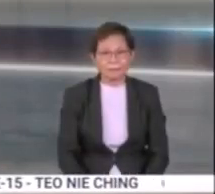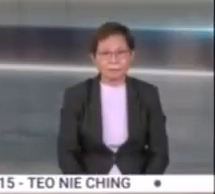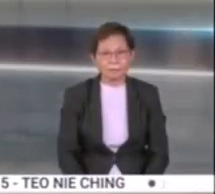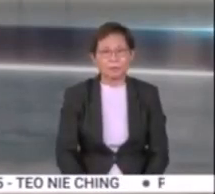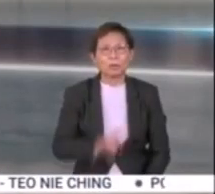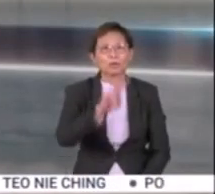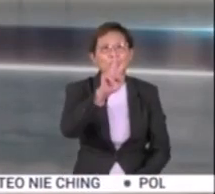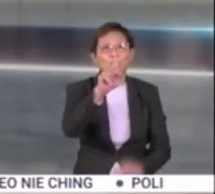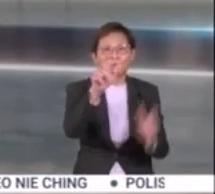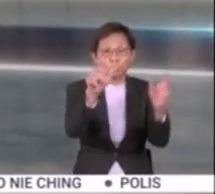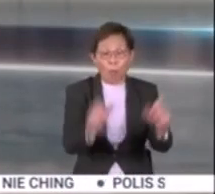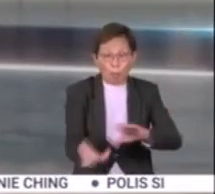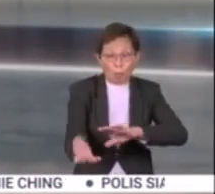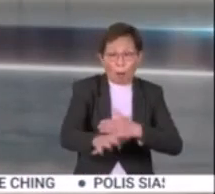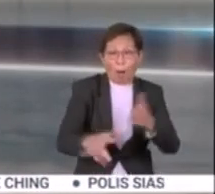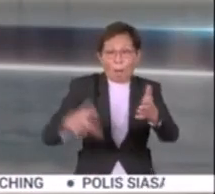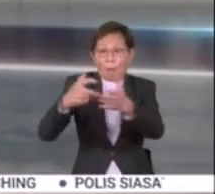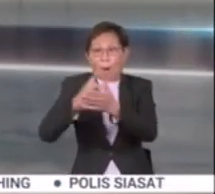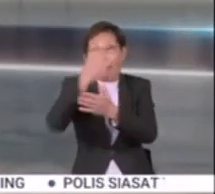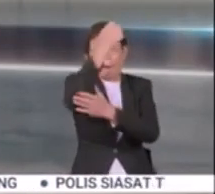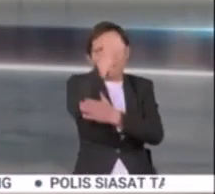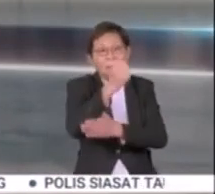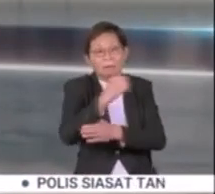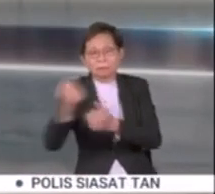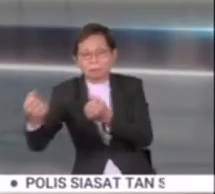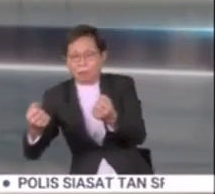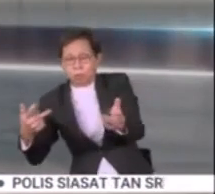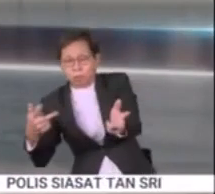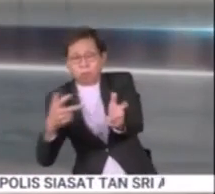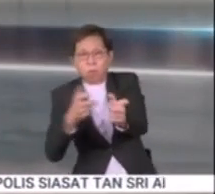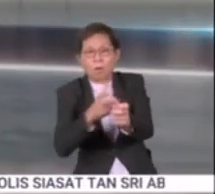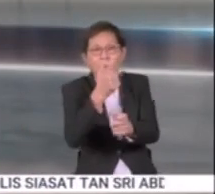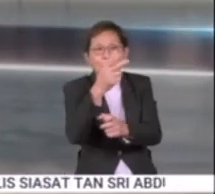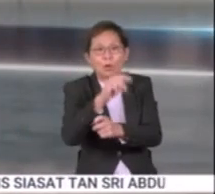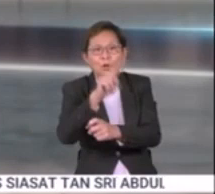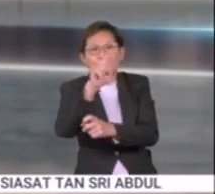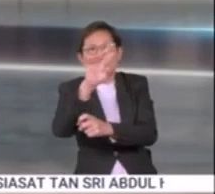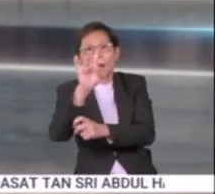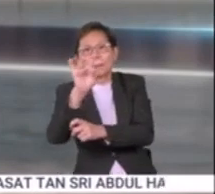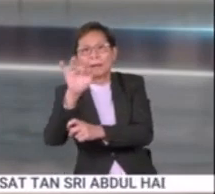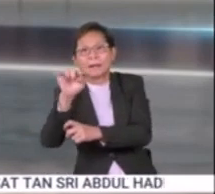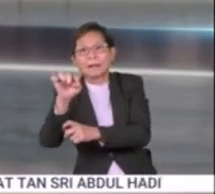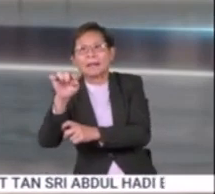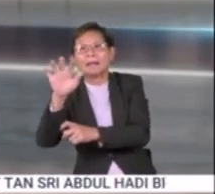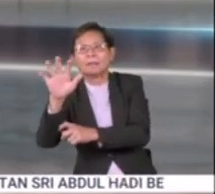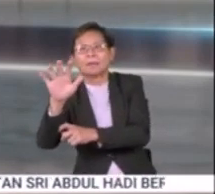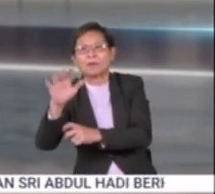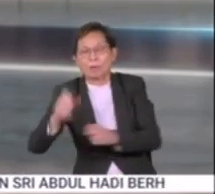dua mau dalam naas membabikan sebuah bahas dan sebuah kriteria di kilimite 285